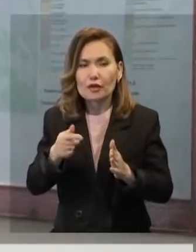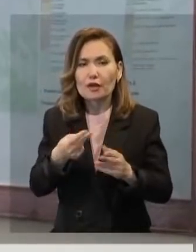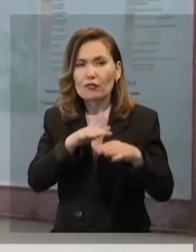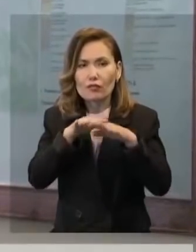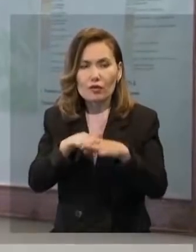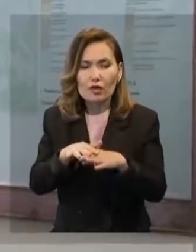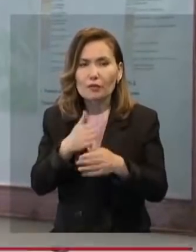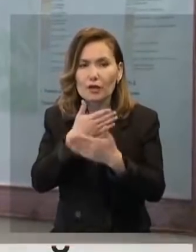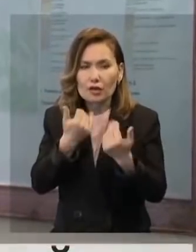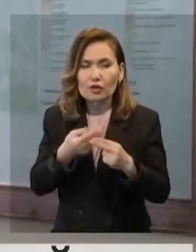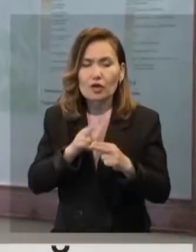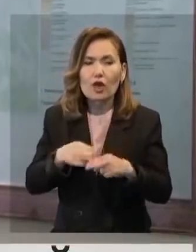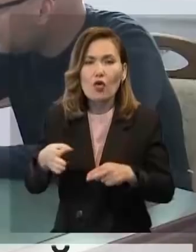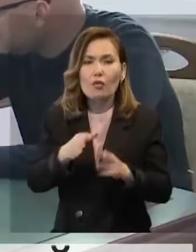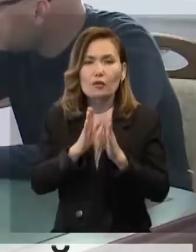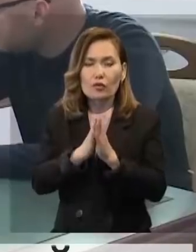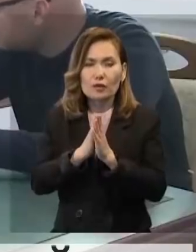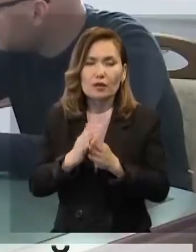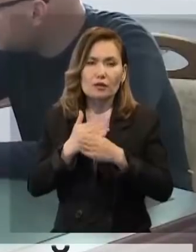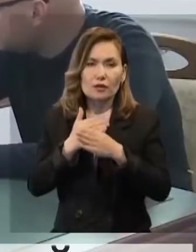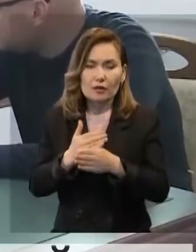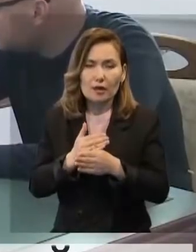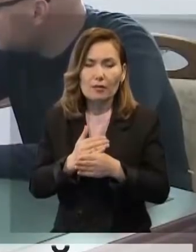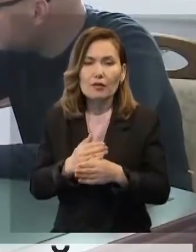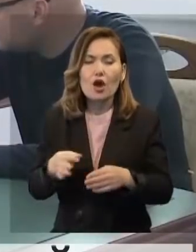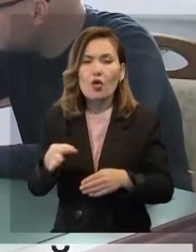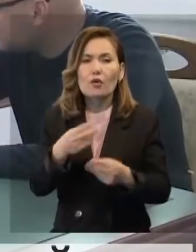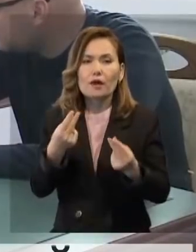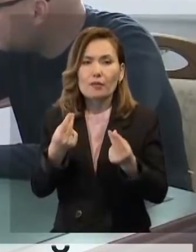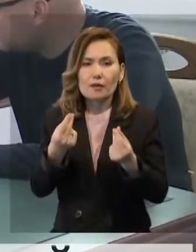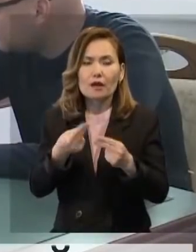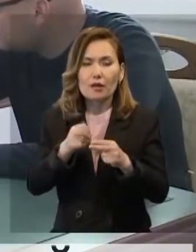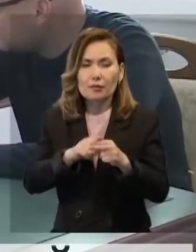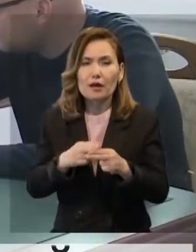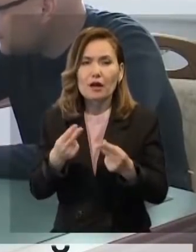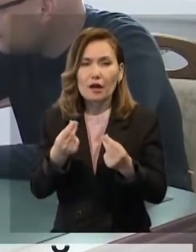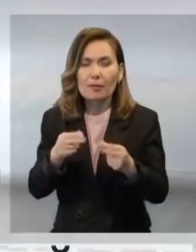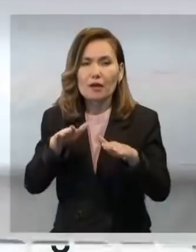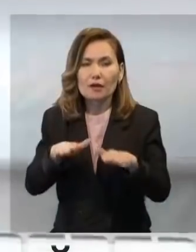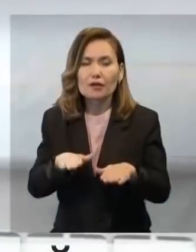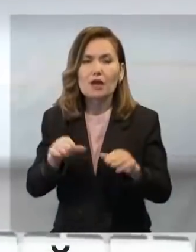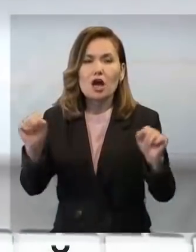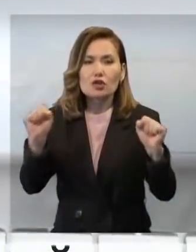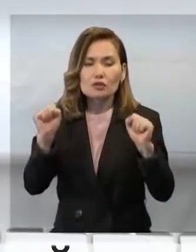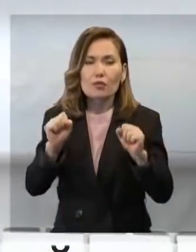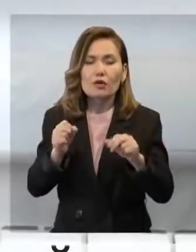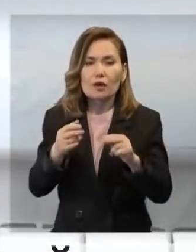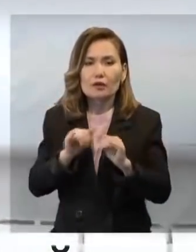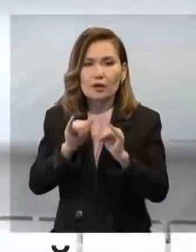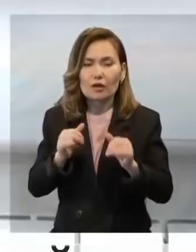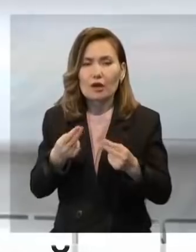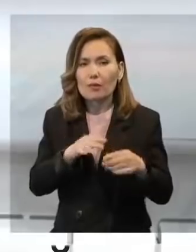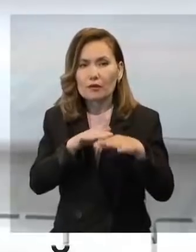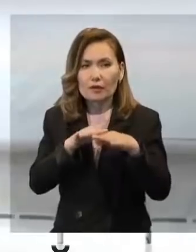жоқ. Сондықтан облыс орталығынан сұраймыз. Облыстық бюджет үшін бұл сома көп емес, бірақ қаражат жергілікті спорт саласы өкілдері мен